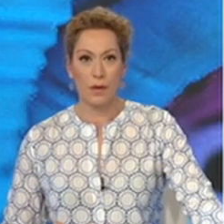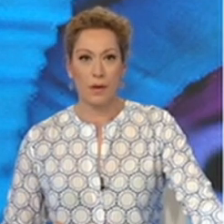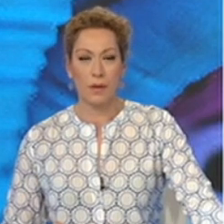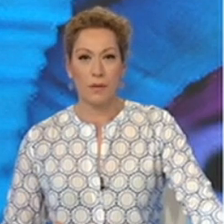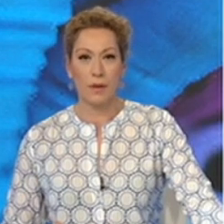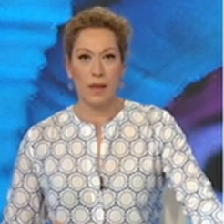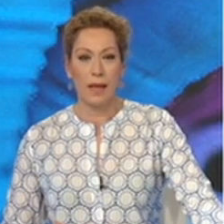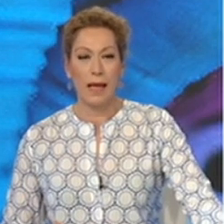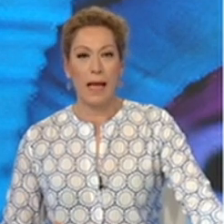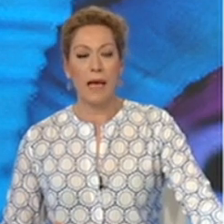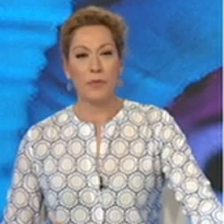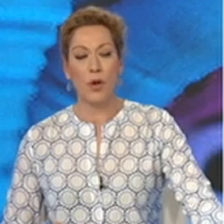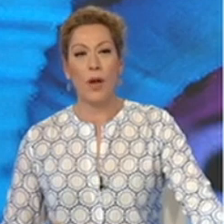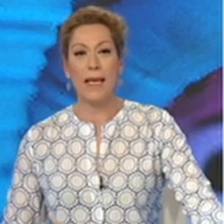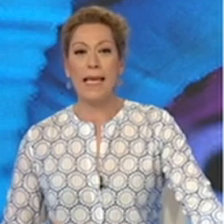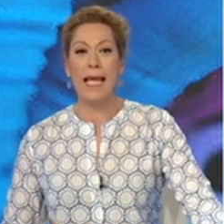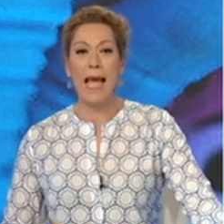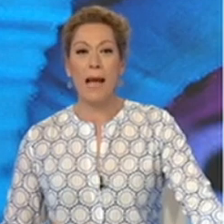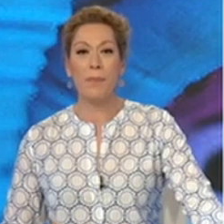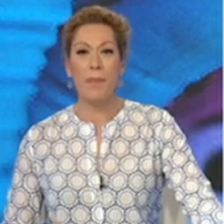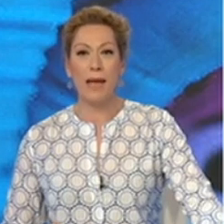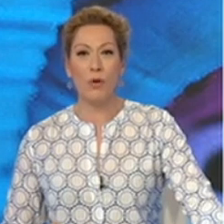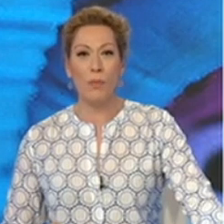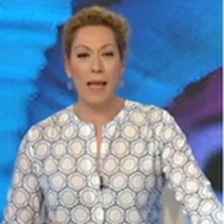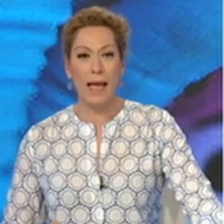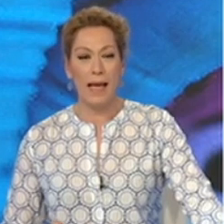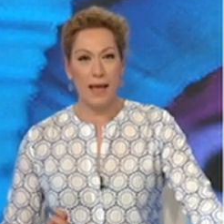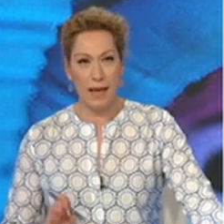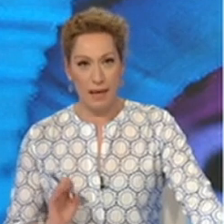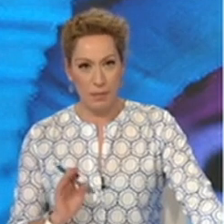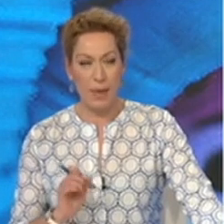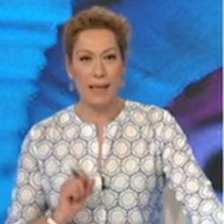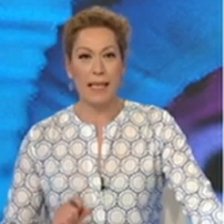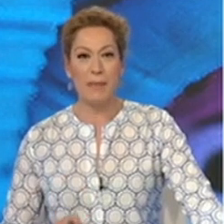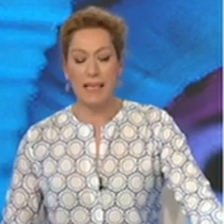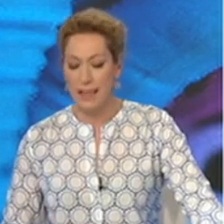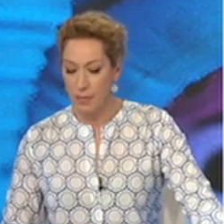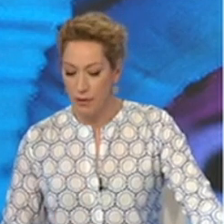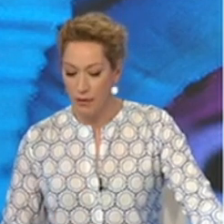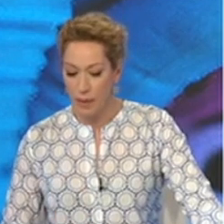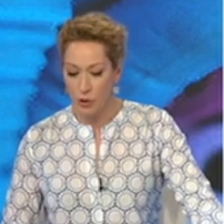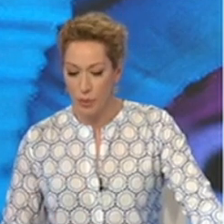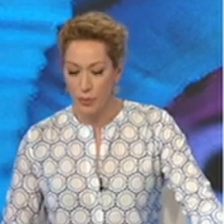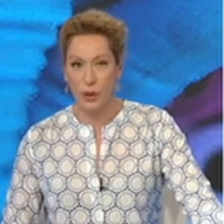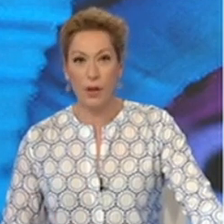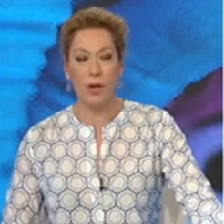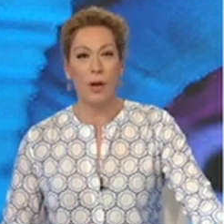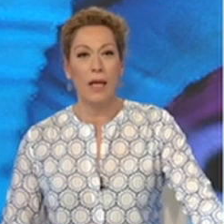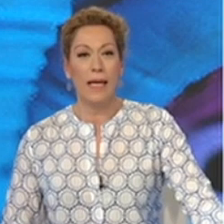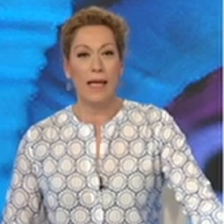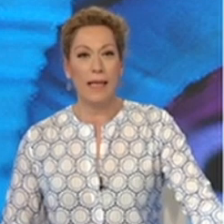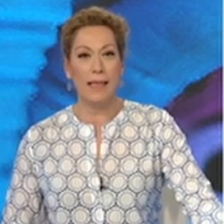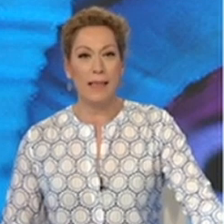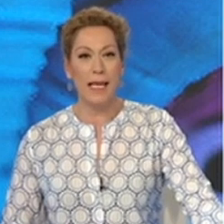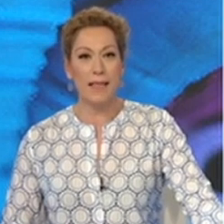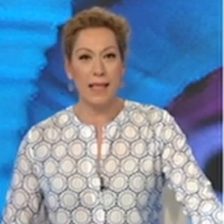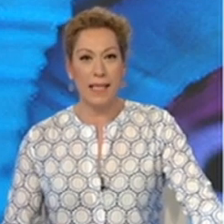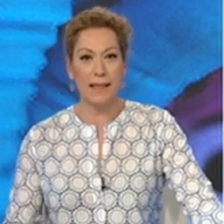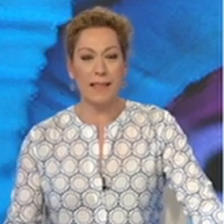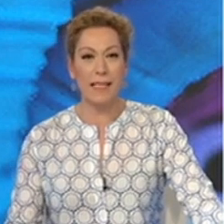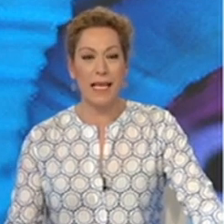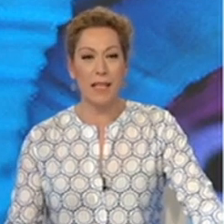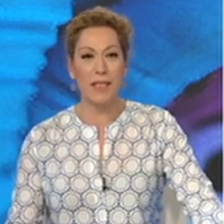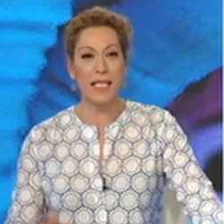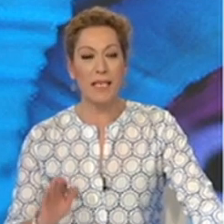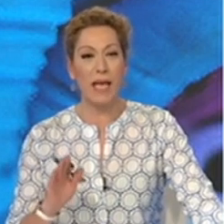κρέμα χεριών. Αυτό. Ή εάν παίρνουμε... μάλιστα, είμαστε έτοιμοι εδώ, βλέπω, στο Υπουργείο Υγείας για